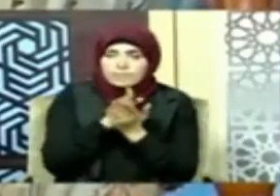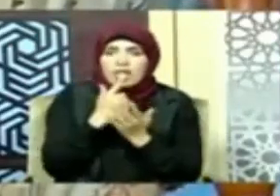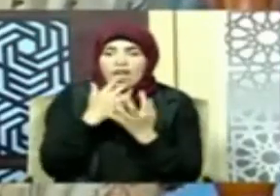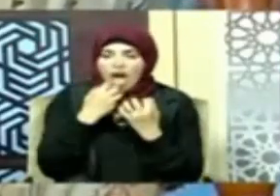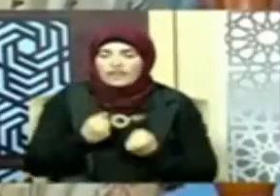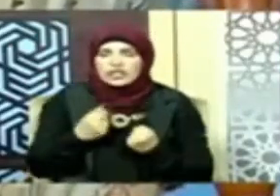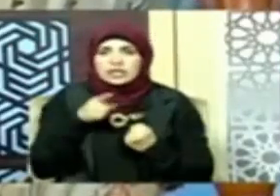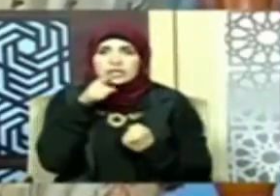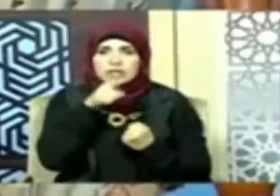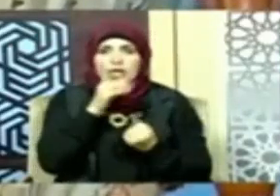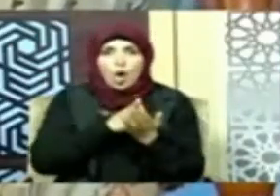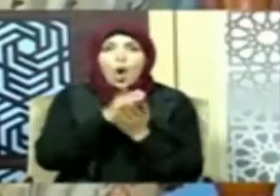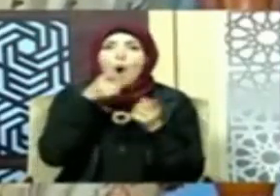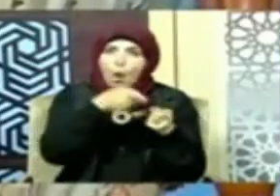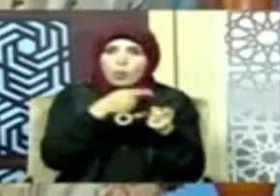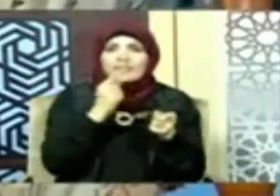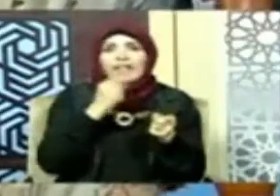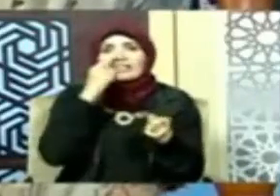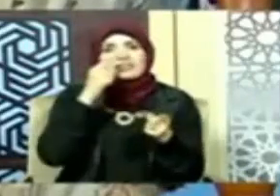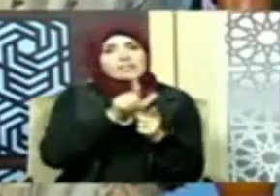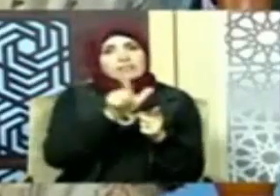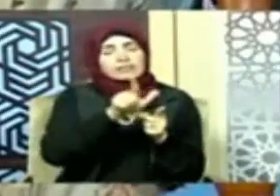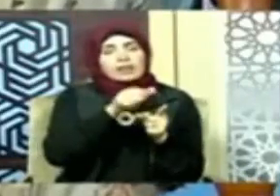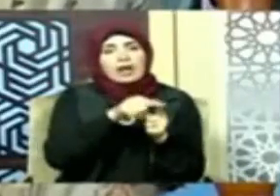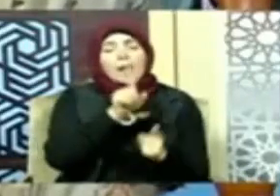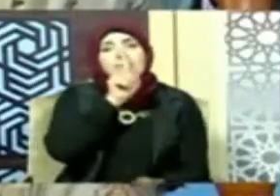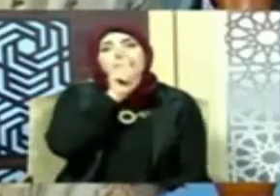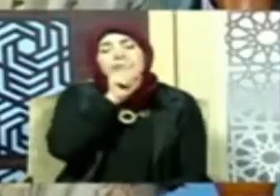يأخذك إلى صحيح الأديان. أما من